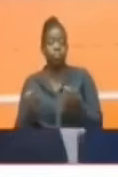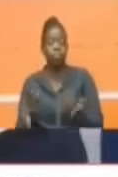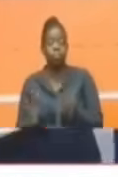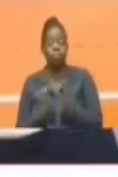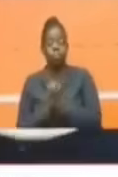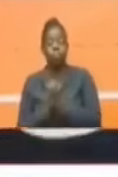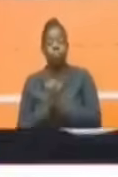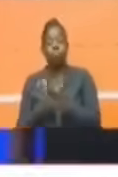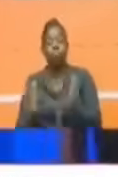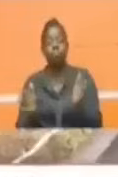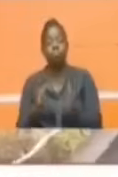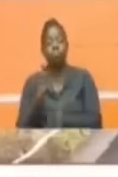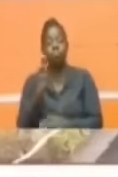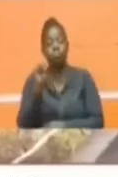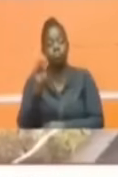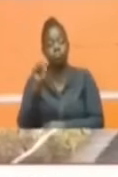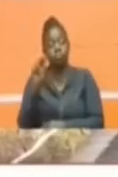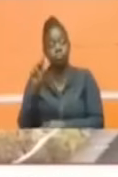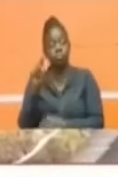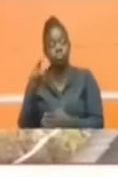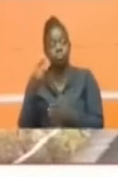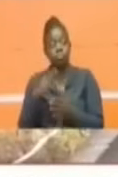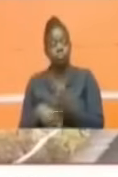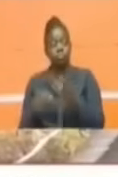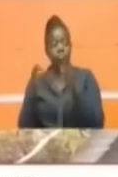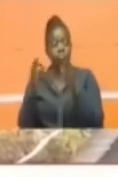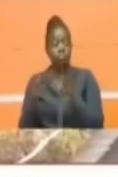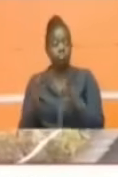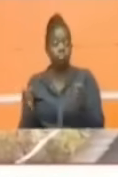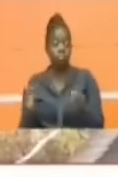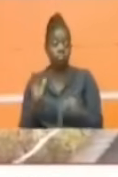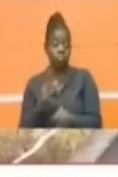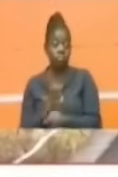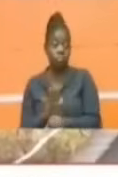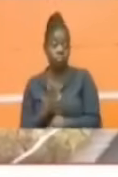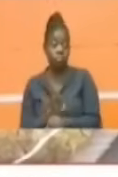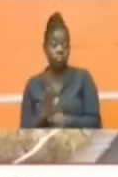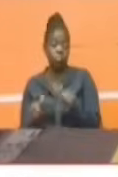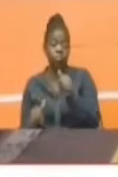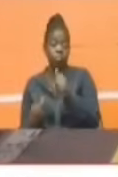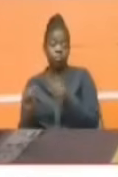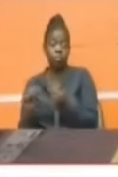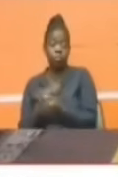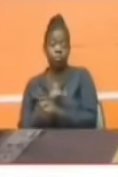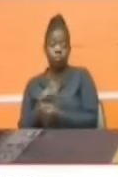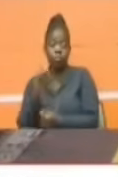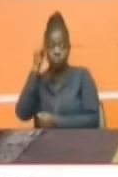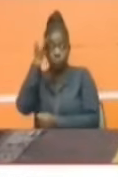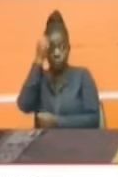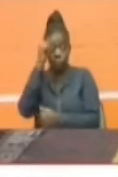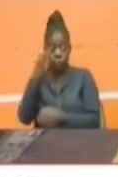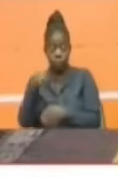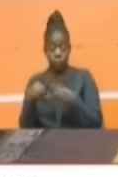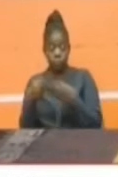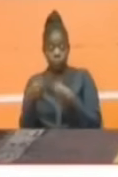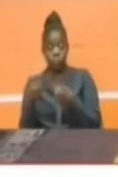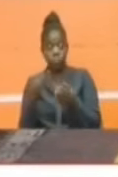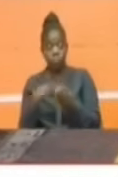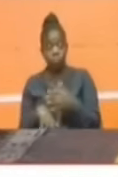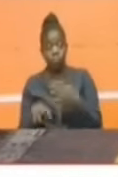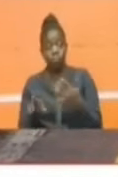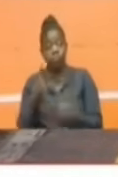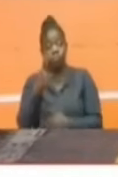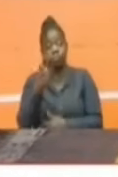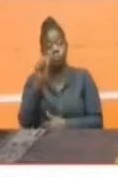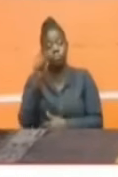Katumba Wamala ngona ategezeza nti ebintu bye gali yomuka bingi byali byayononeka government bwe yawa company eya Rift